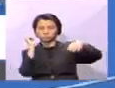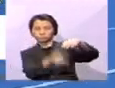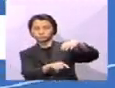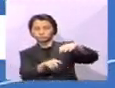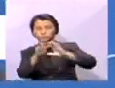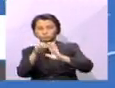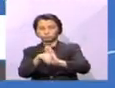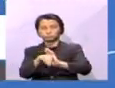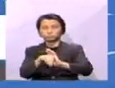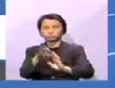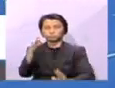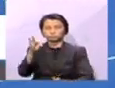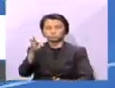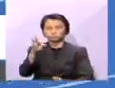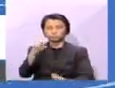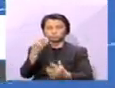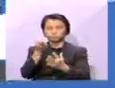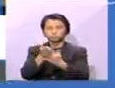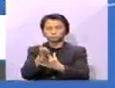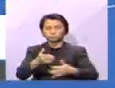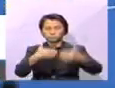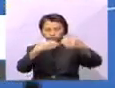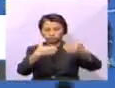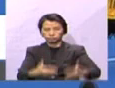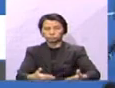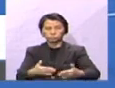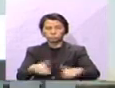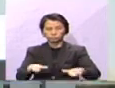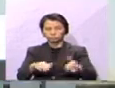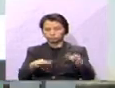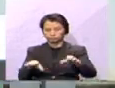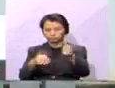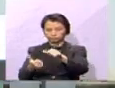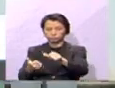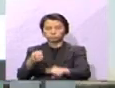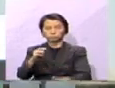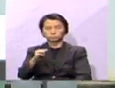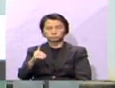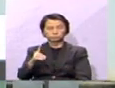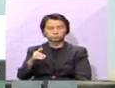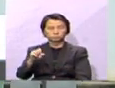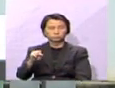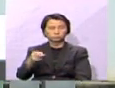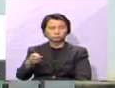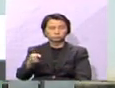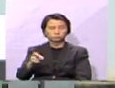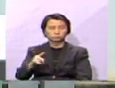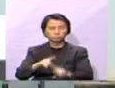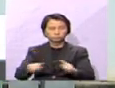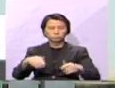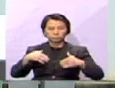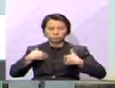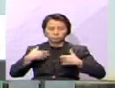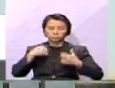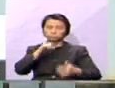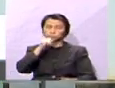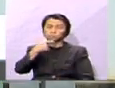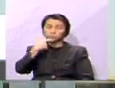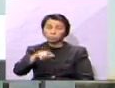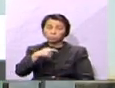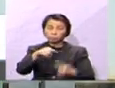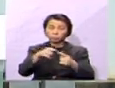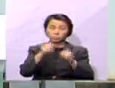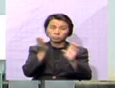pada minit ke-19 menerusi penalti yang disempurnakan Muhammad shahril sa'bah namun kegembiraan tnb tidak lama apabila